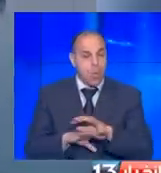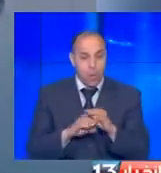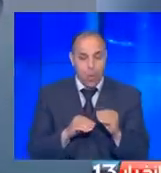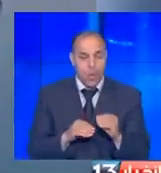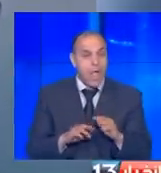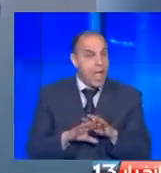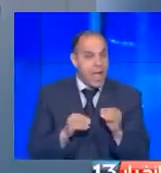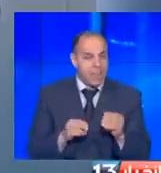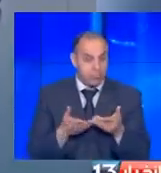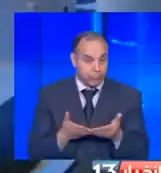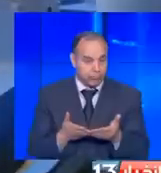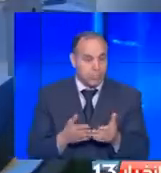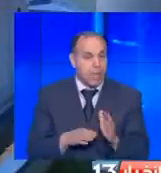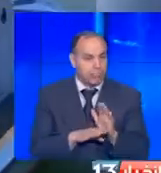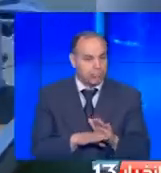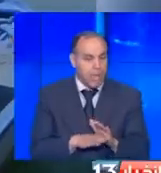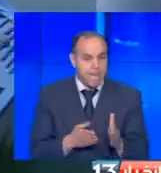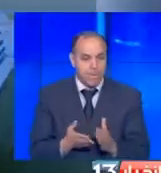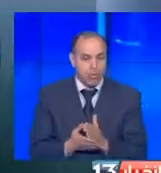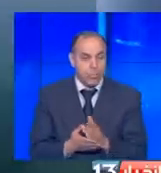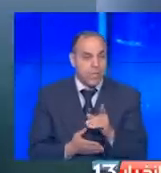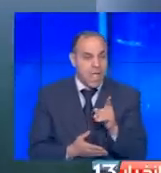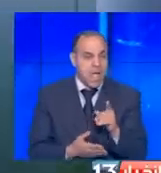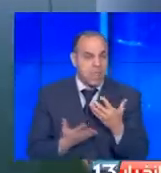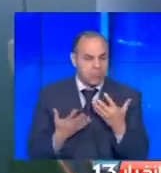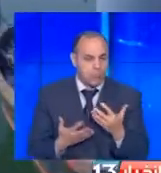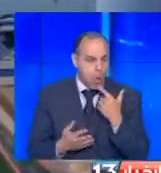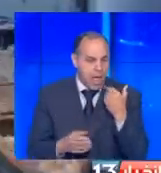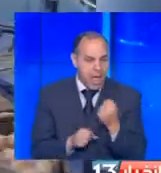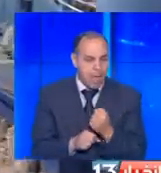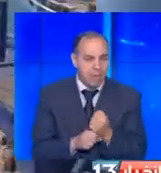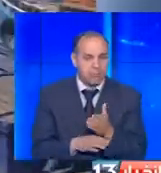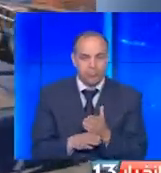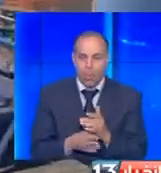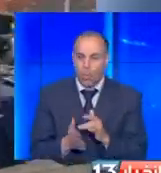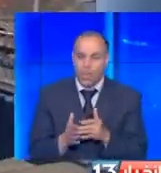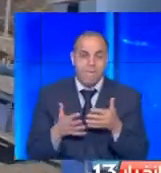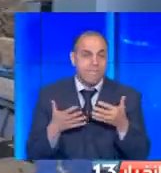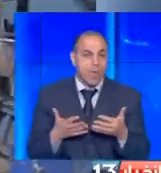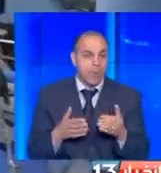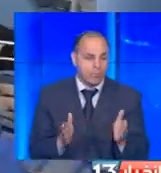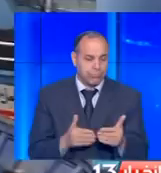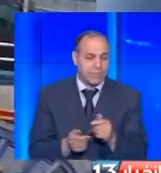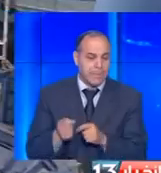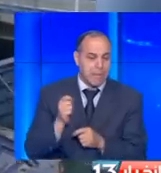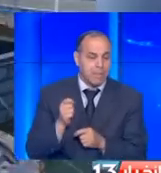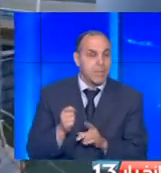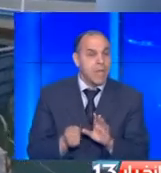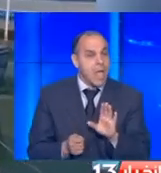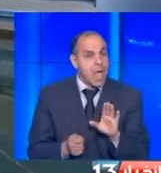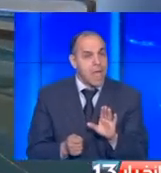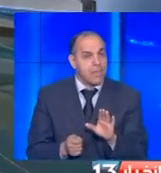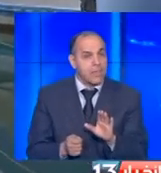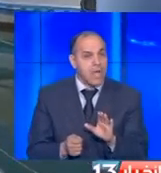هذه المكونات التي تضمنها المشروع فهو سيعمل على توفير كل متطلبات قطاع الصيد البحري